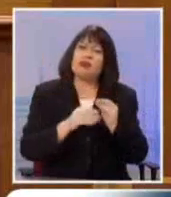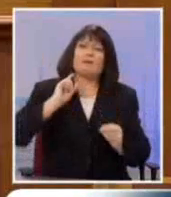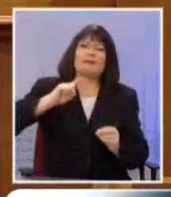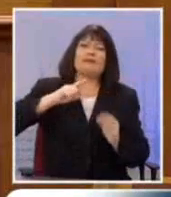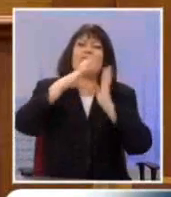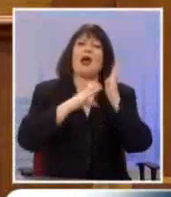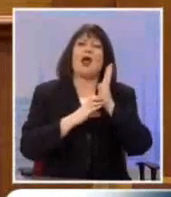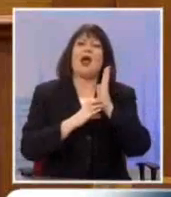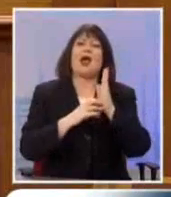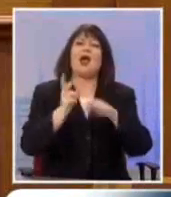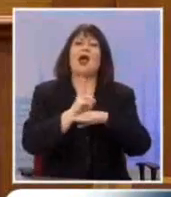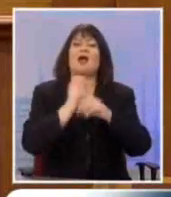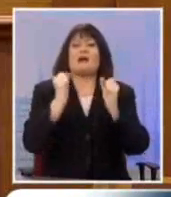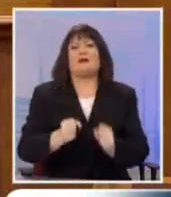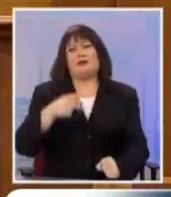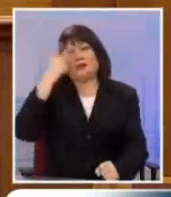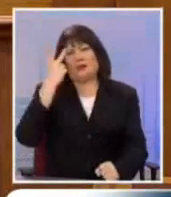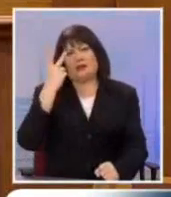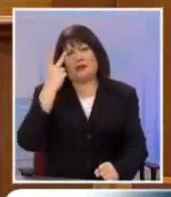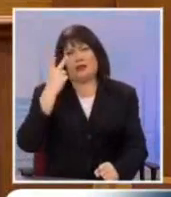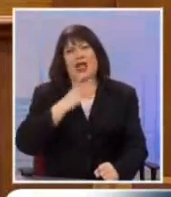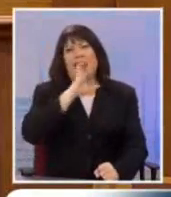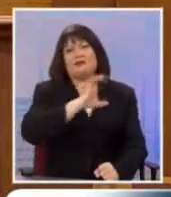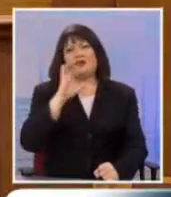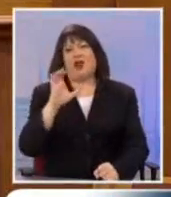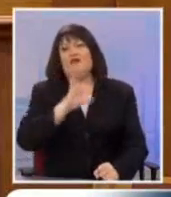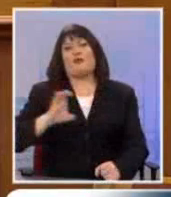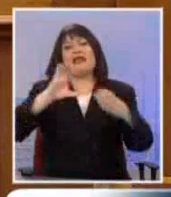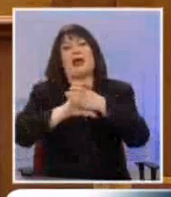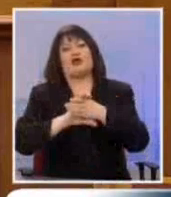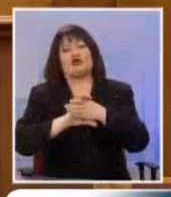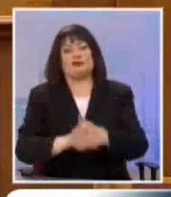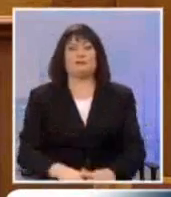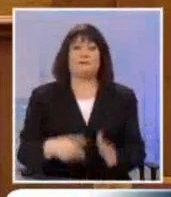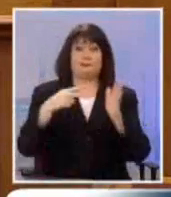άρθρων της Χάρτας Θεμελιωδών Δικαιωμάτων της ΕΕ, η οποία από το